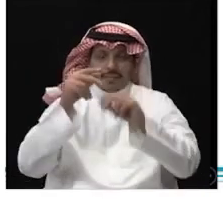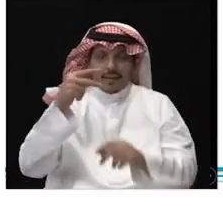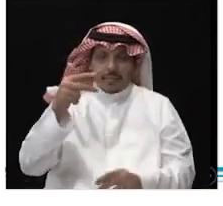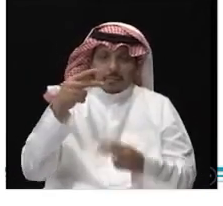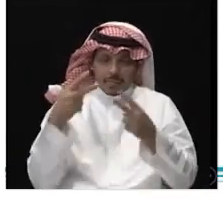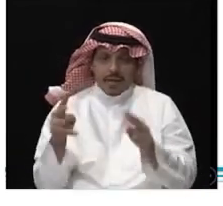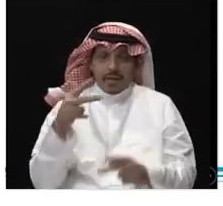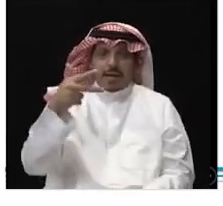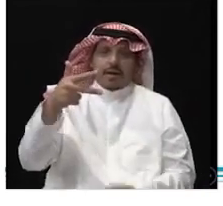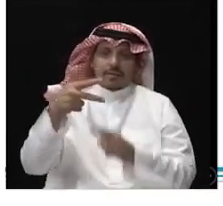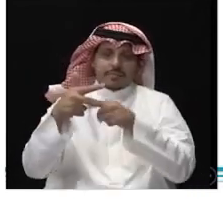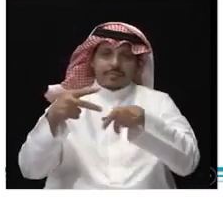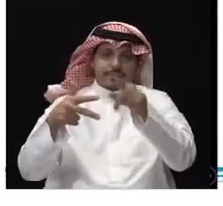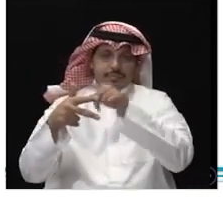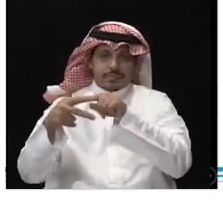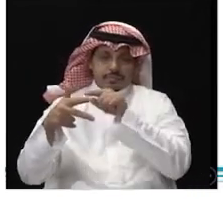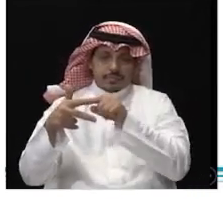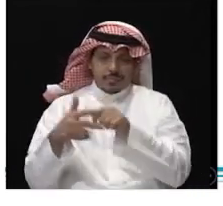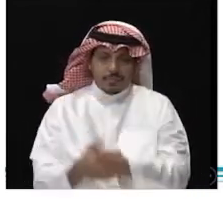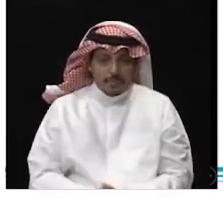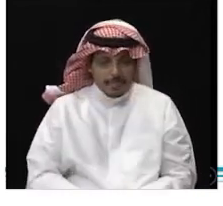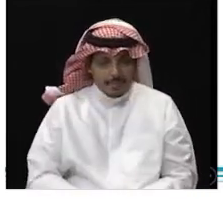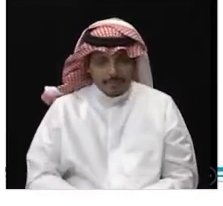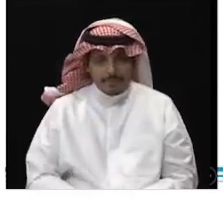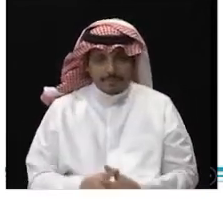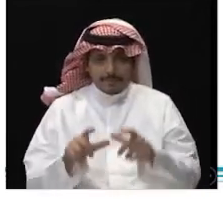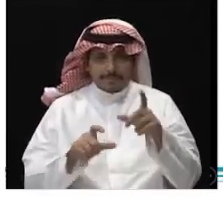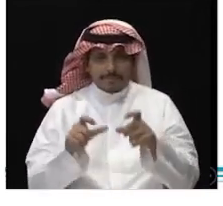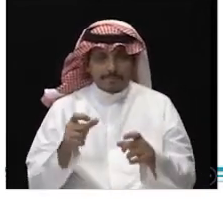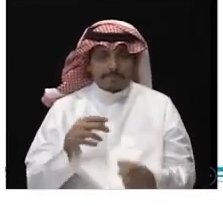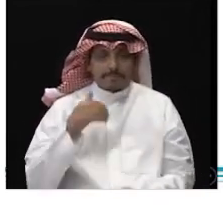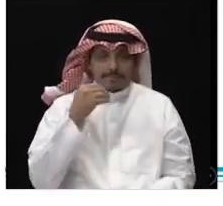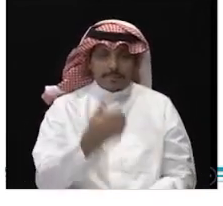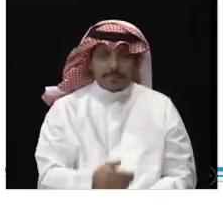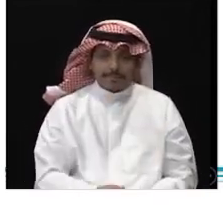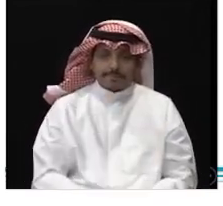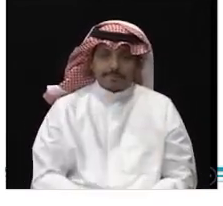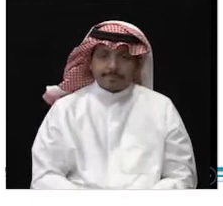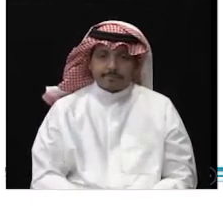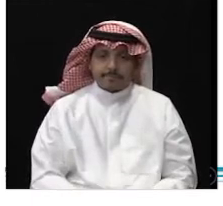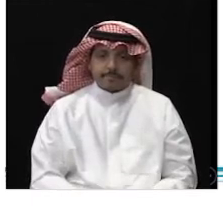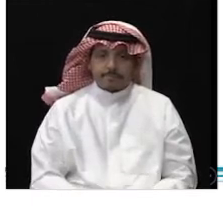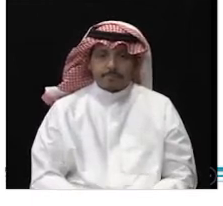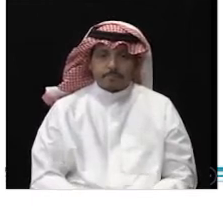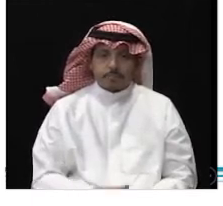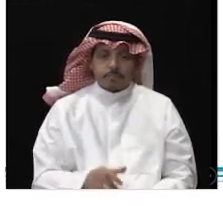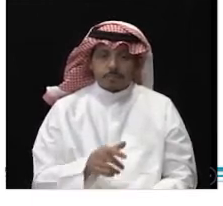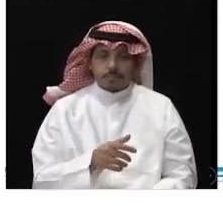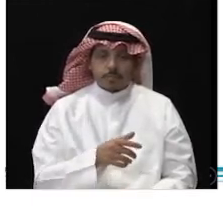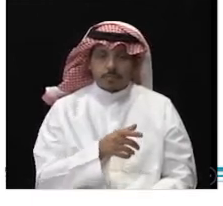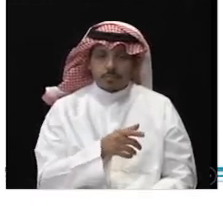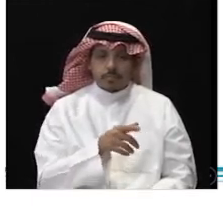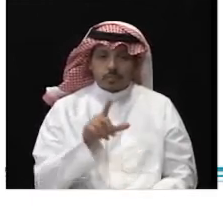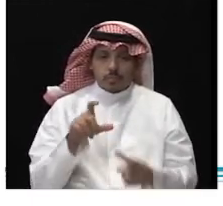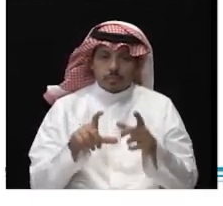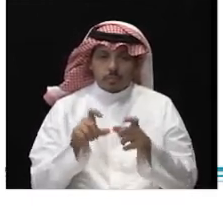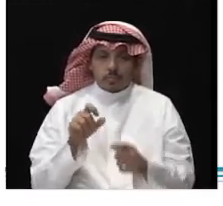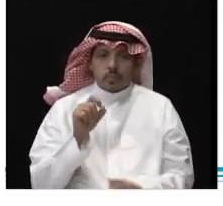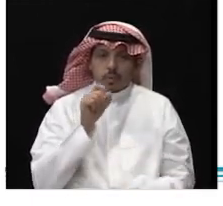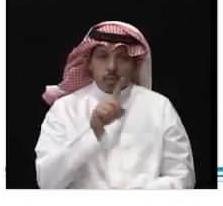الآن ما بين هذه الصور والصور التي تليها لنستعرضها الآن مع بعضنا البعض. الصورة